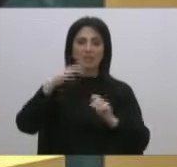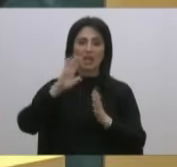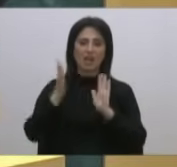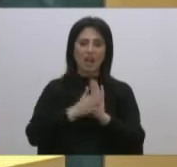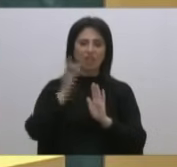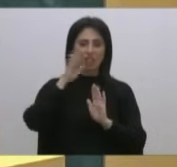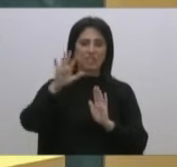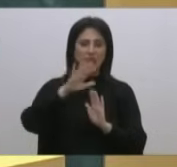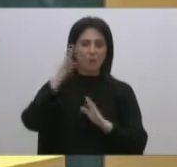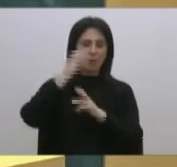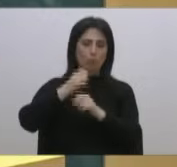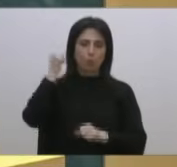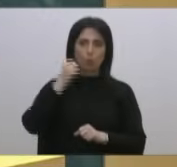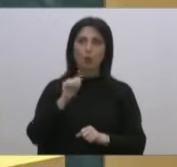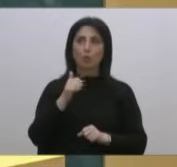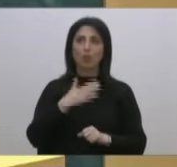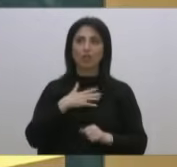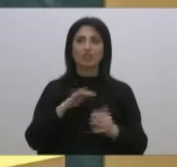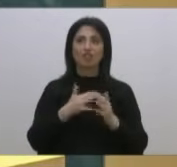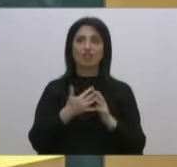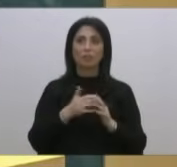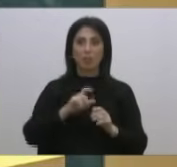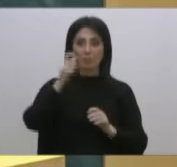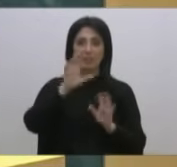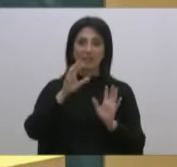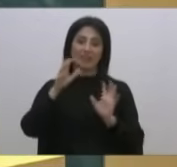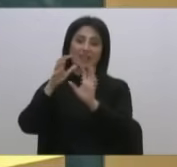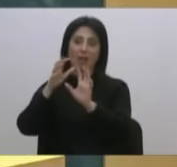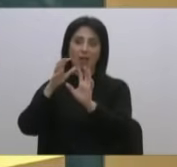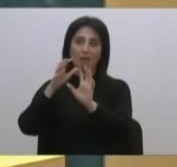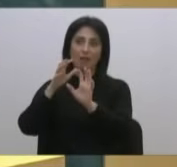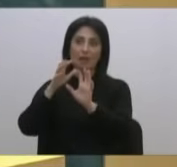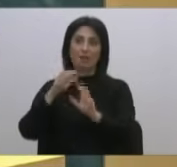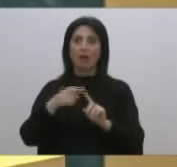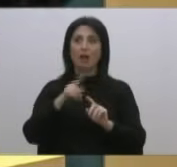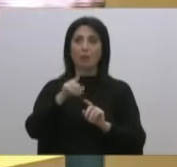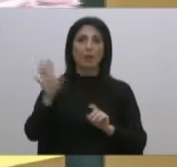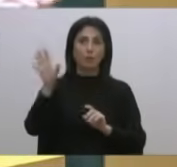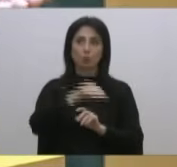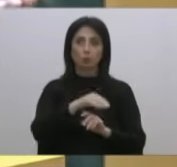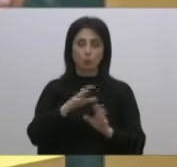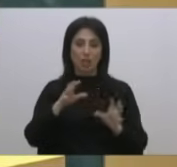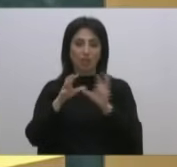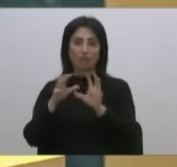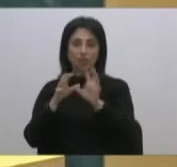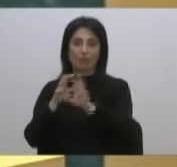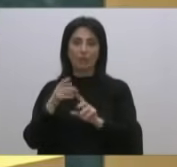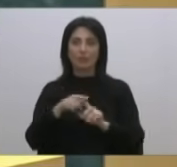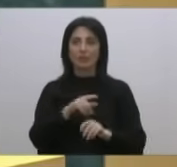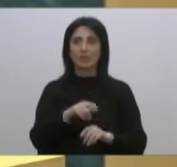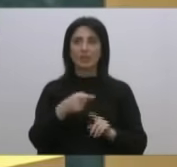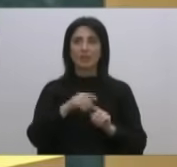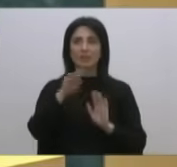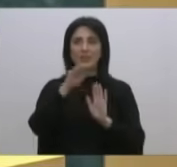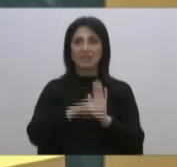racia, samegră, loguria. Rogoria, ce ni soplevi? Taze și penili soplevi. Anu sucoi la aris și coanili. Da, este că